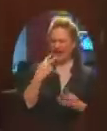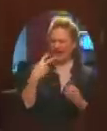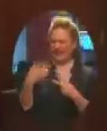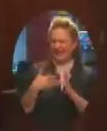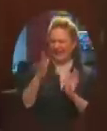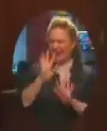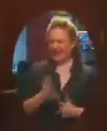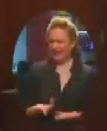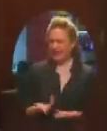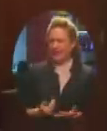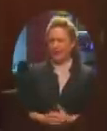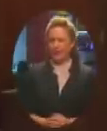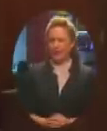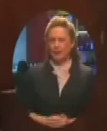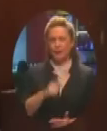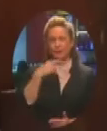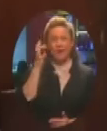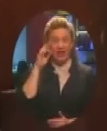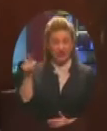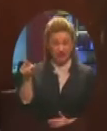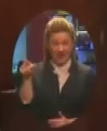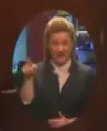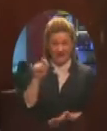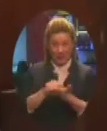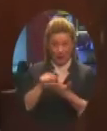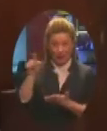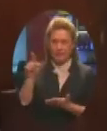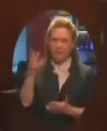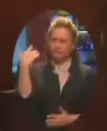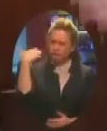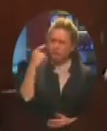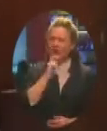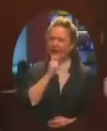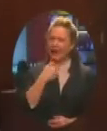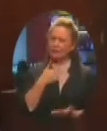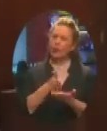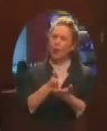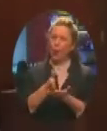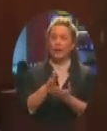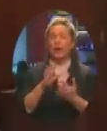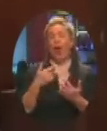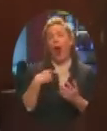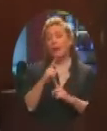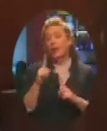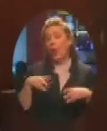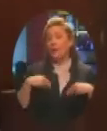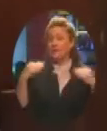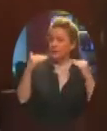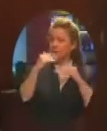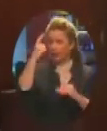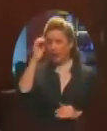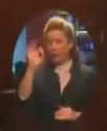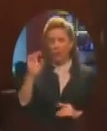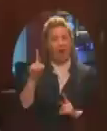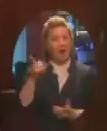טלוויזיוני. אילנה דיין ראיינה אותי באופן הוגן בעבר, אולי לא הסכמתי עם כל דבר, אבל עשתה לי רעיון הוגן, ואני